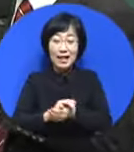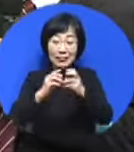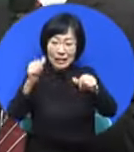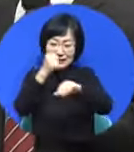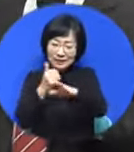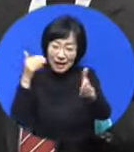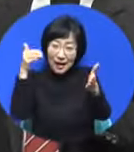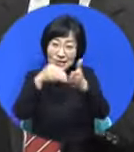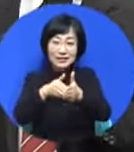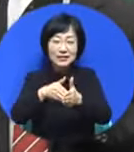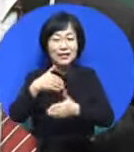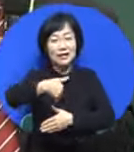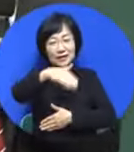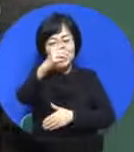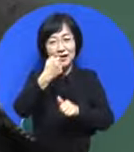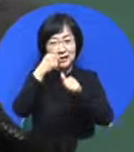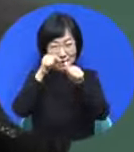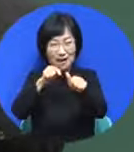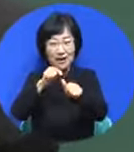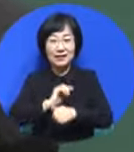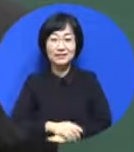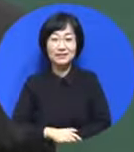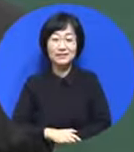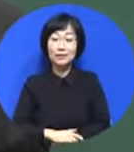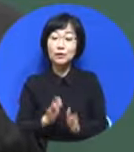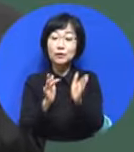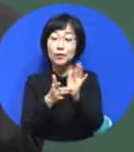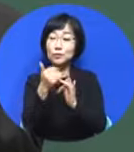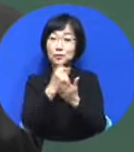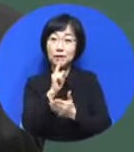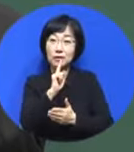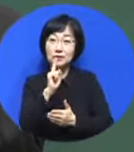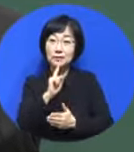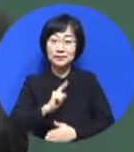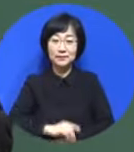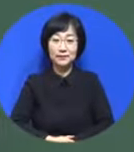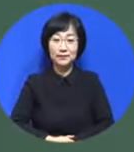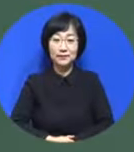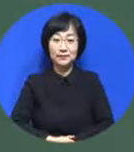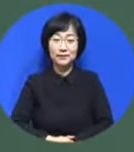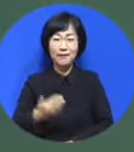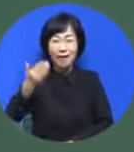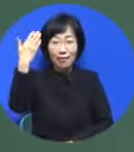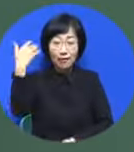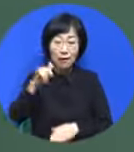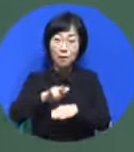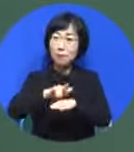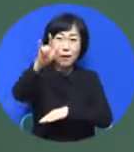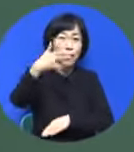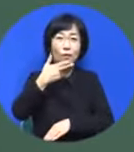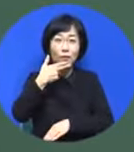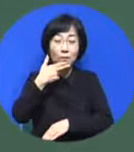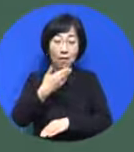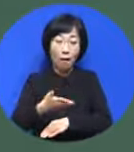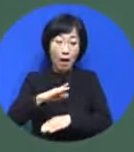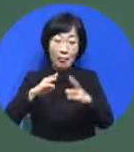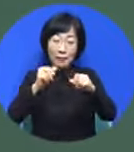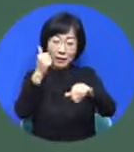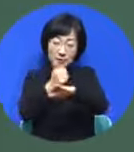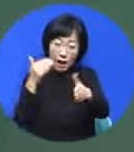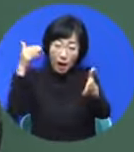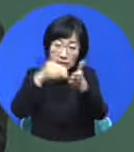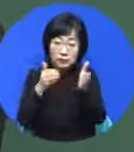earth. 그렇게 말씀하셨어요. That's what Jesus said. 예수님께서 That's what Jesus said. 비행기도 없는데 땅 끝까지 가라. They did not have airplanes at that